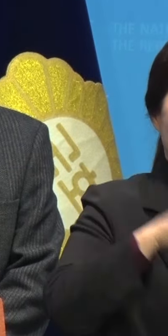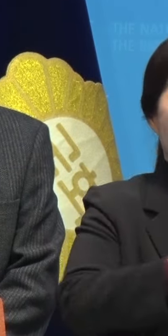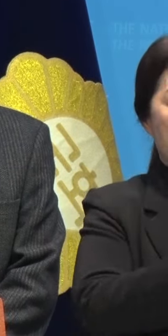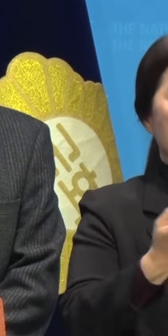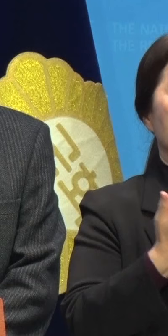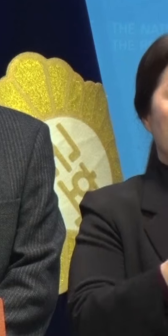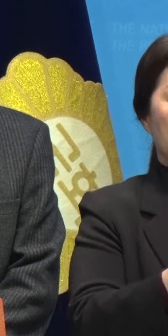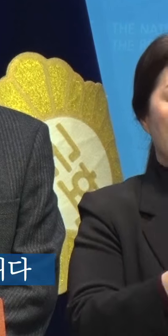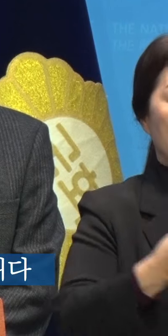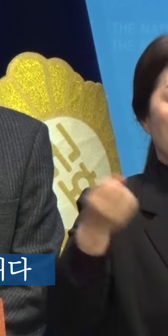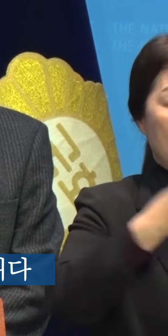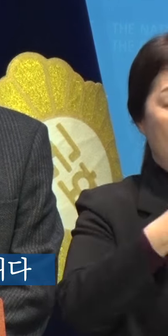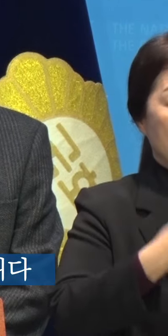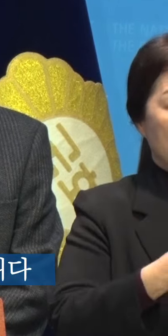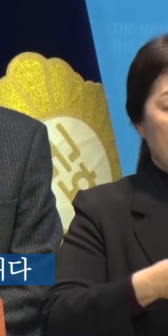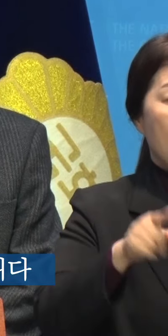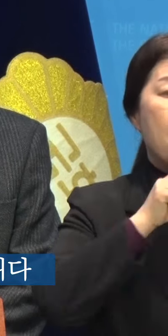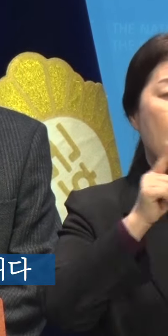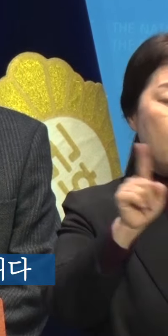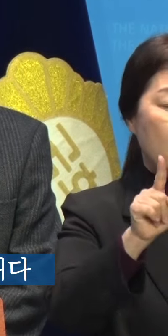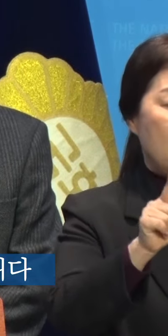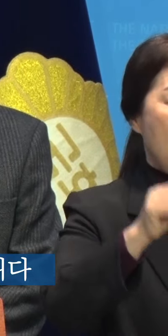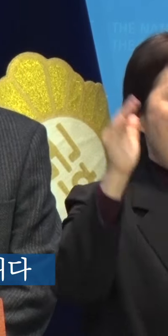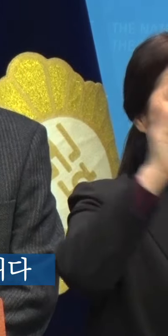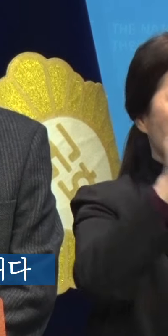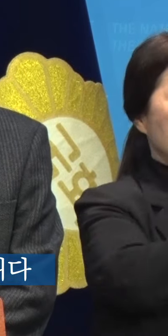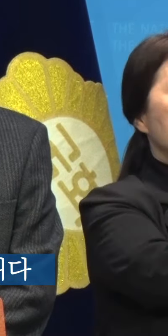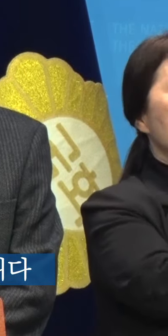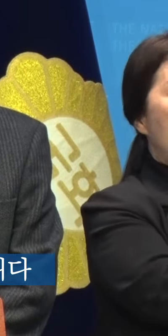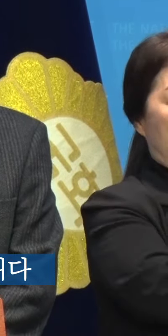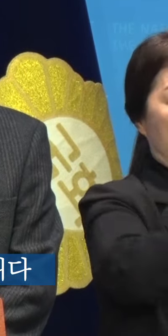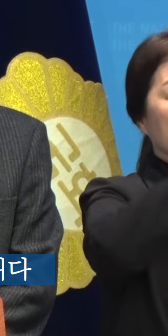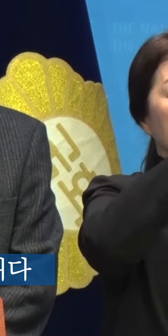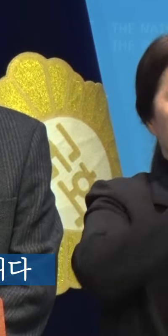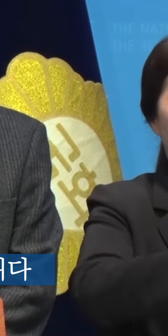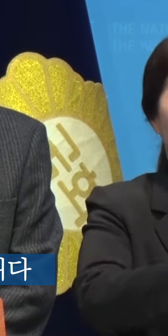교사 선생님들께서는 학생 인권에 대한